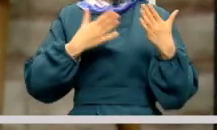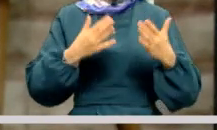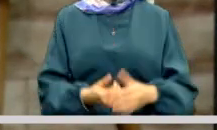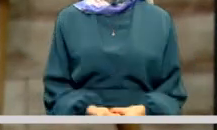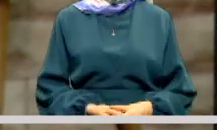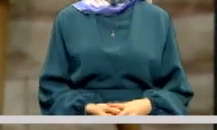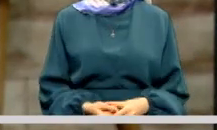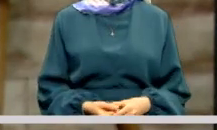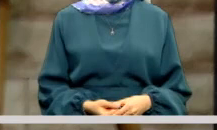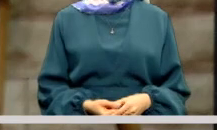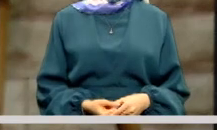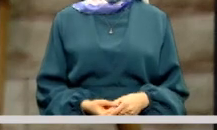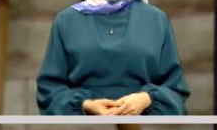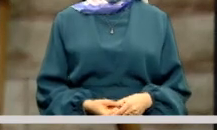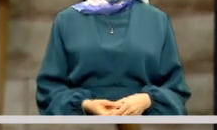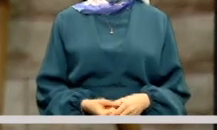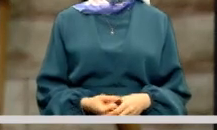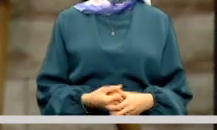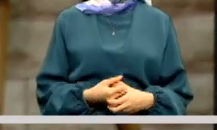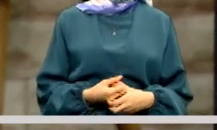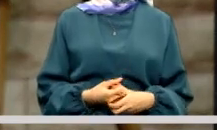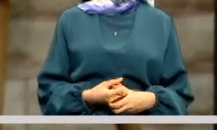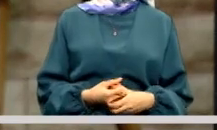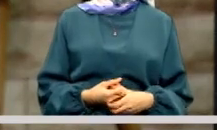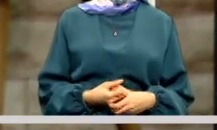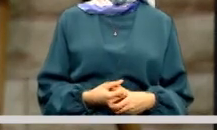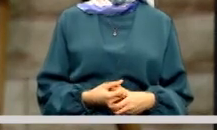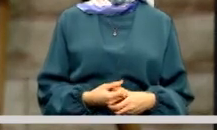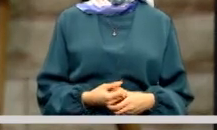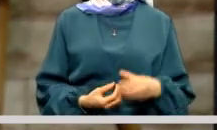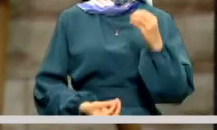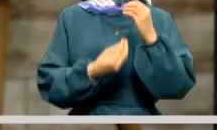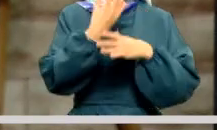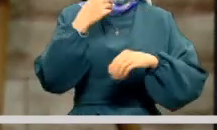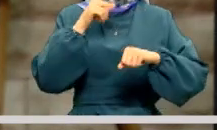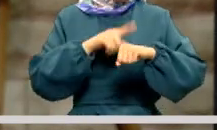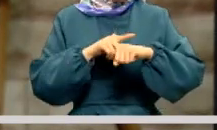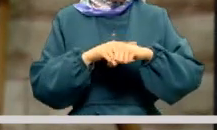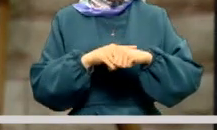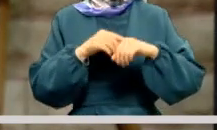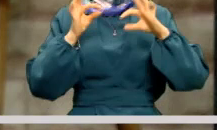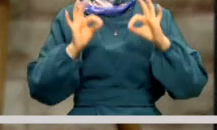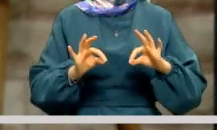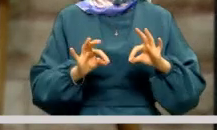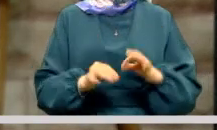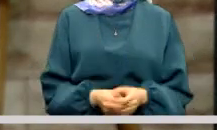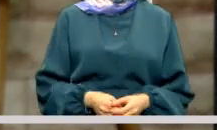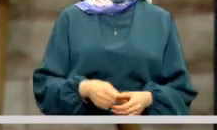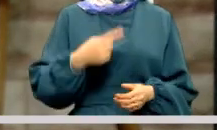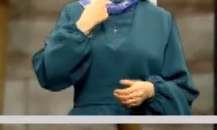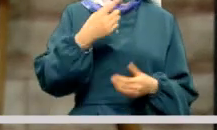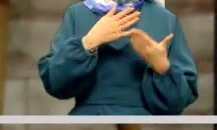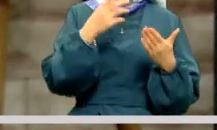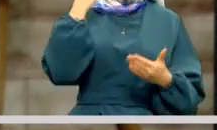başlayalım diye temenni ediyorum açıkçası Çünkü sabahın saatindeyiz bir taraftan Biraz önce izledik Mutfaktaki